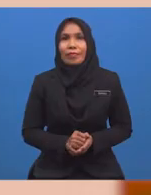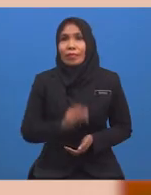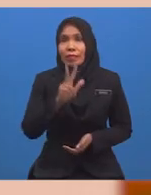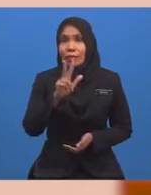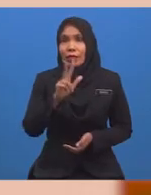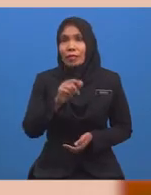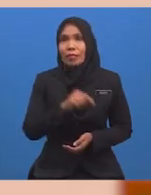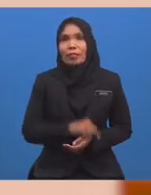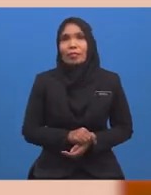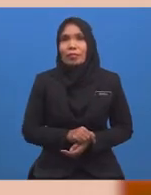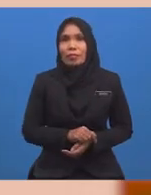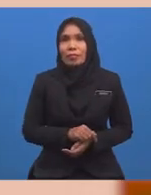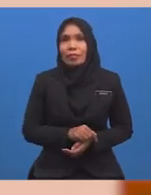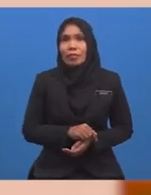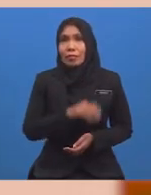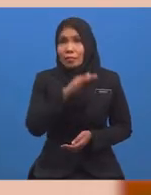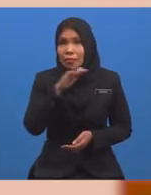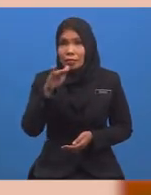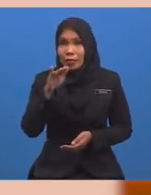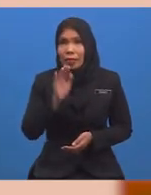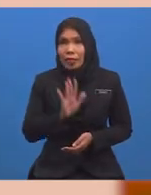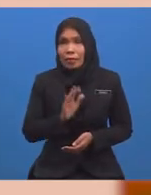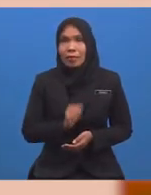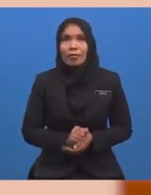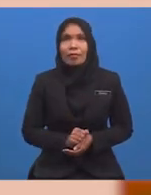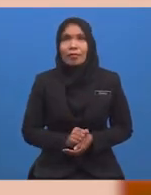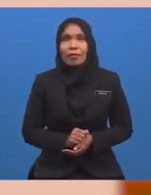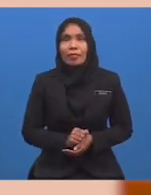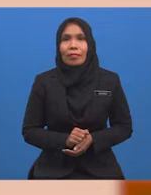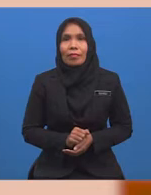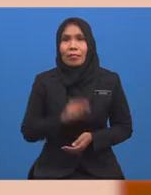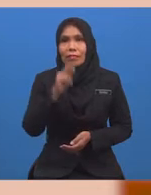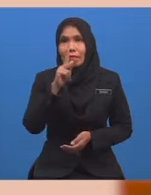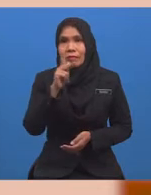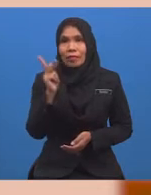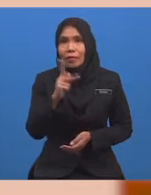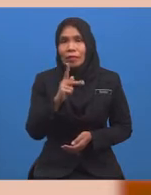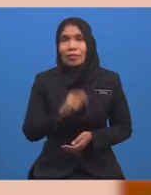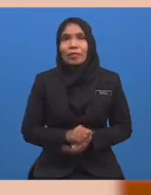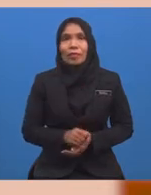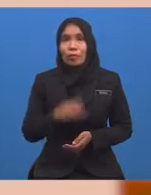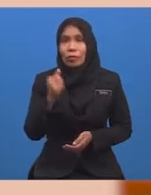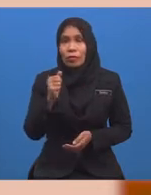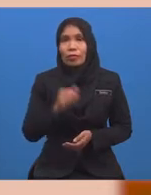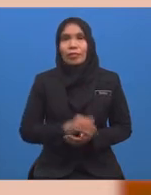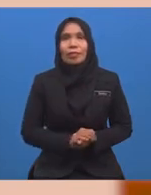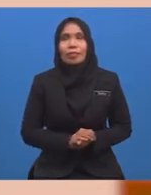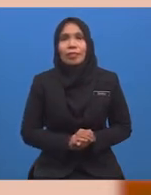maka murid-murid dapat jawaban 6 biji buah orange